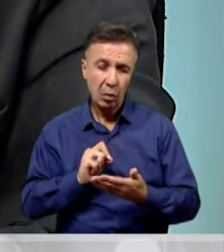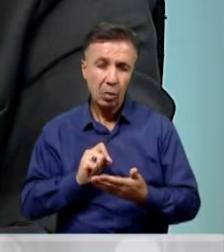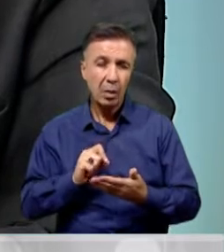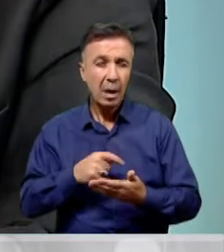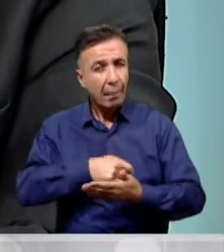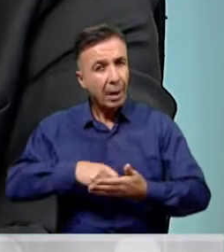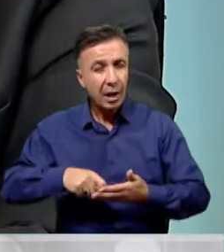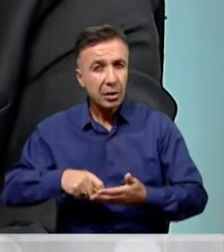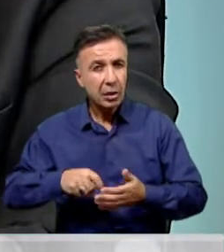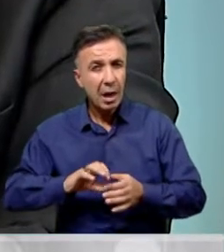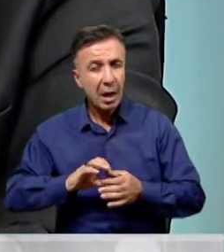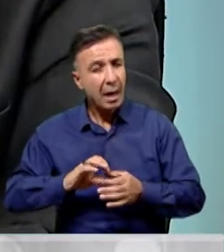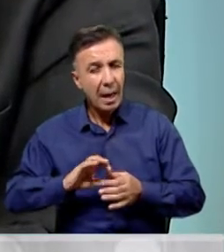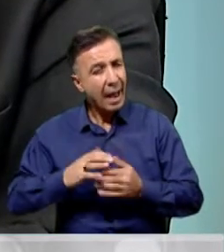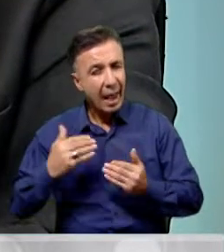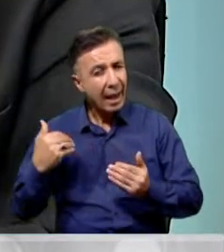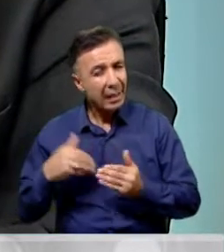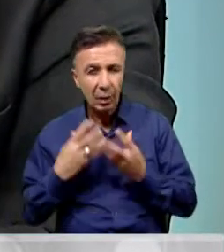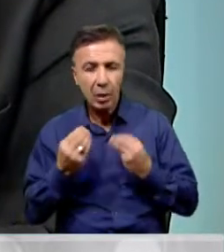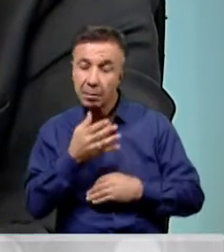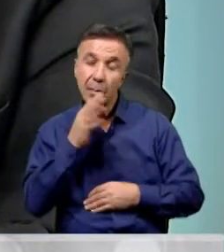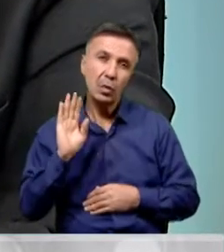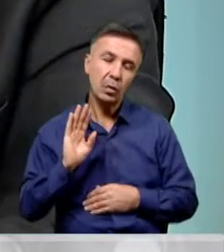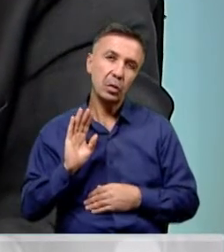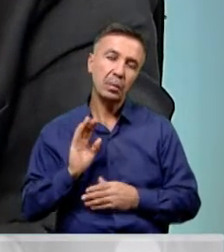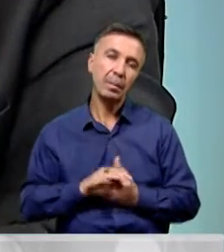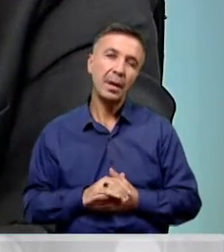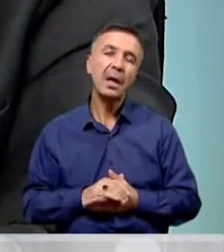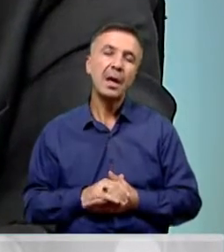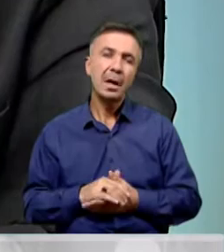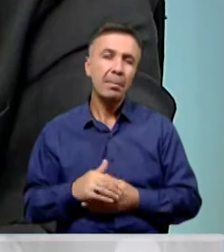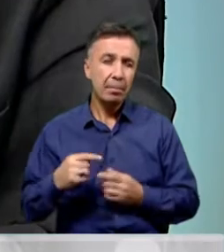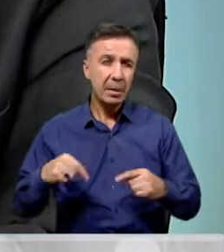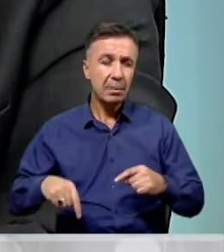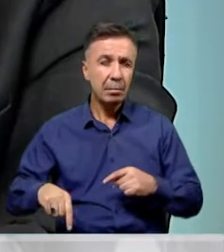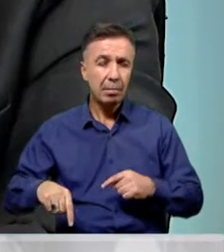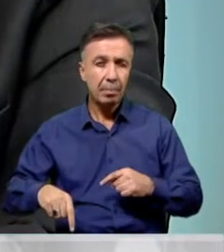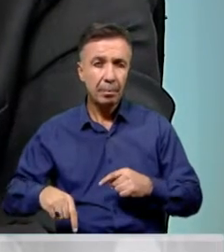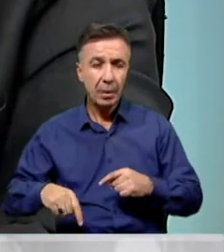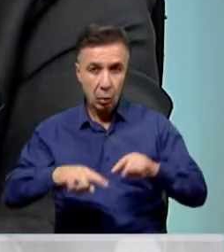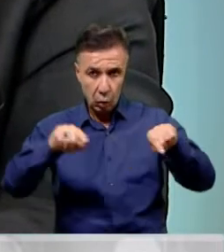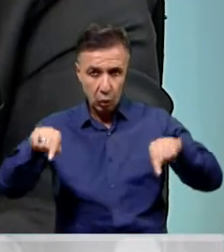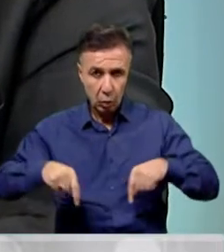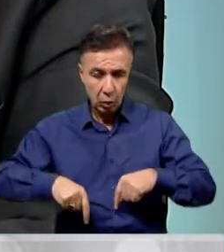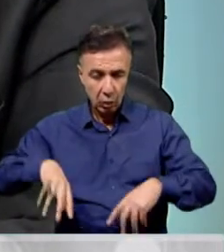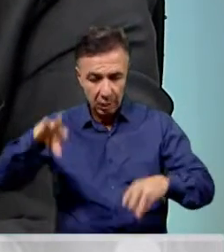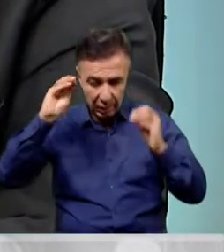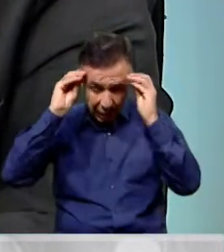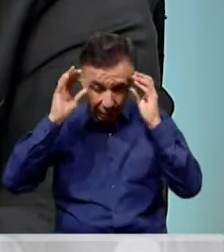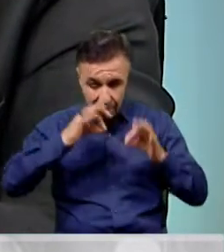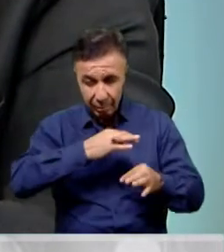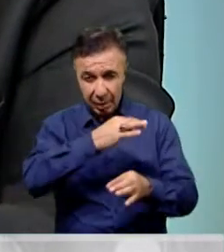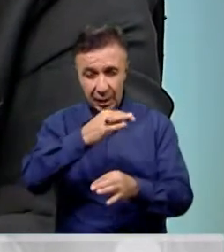yapamıyoruz İşte bu konuda e bizim e ulem mız diyor ki E tabii bir kısmı diyor ki